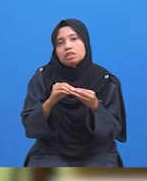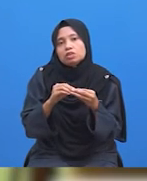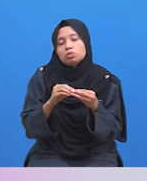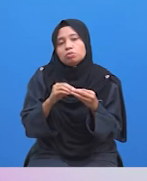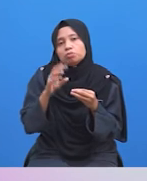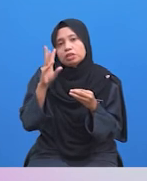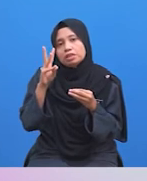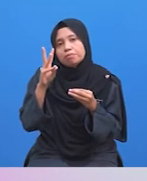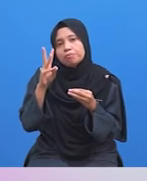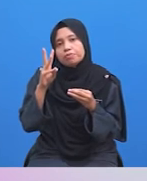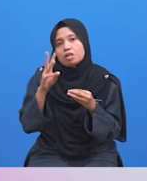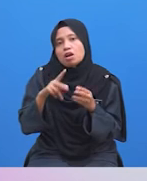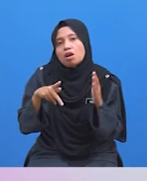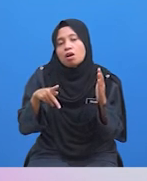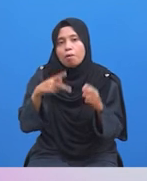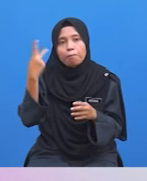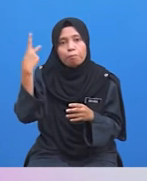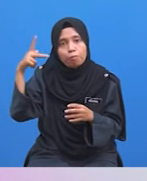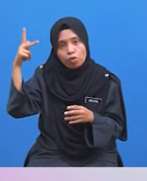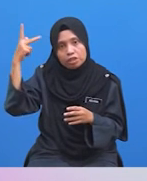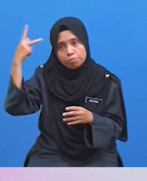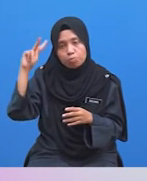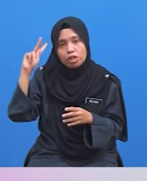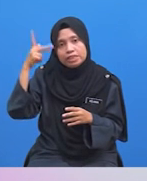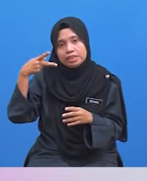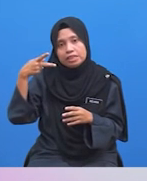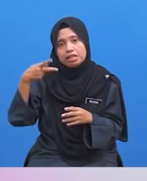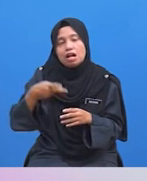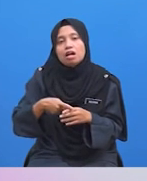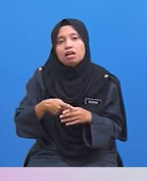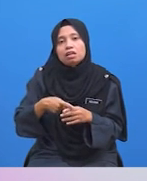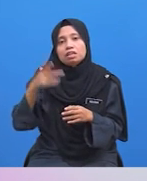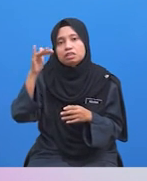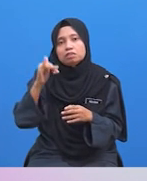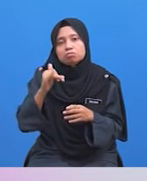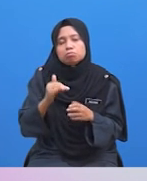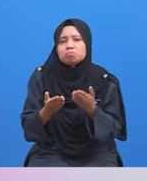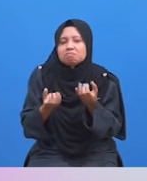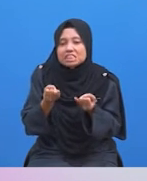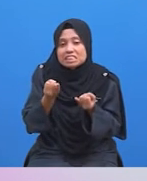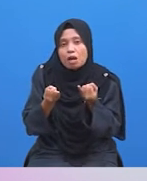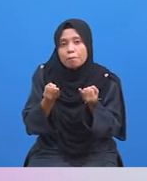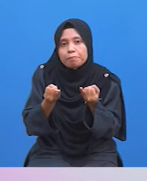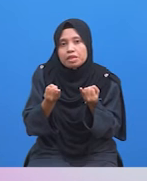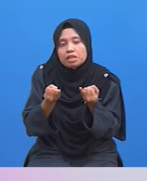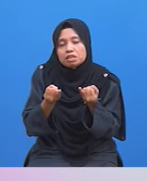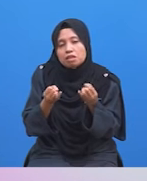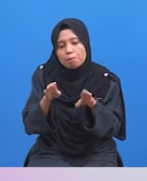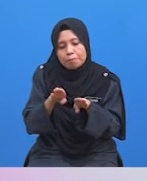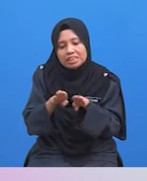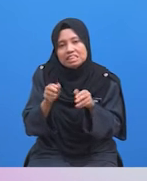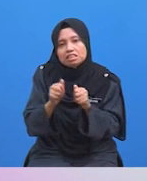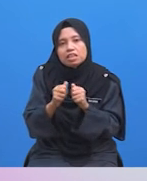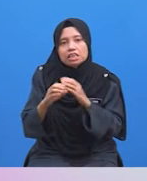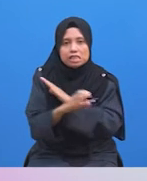faktor politik keadaan politik yang stabil di negara destinasi berbanding negara